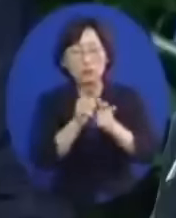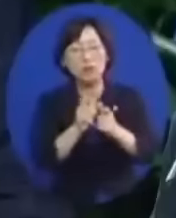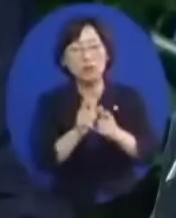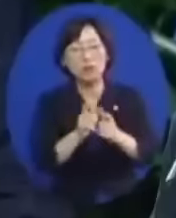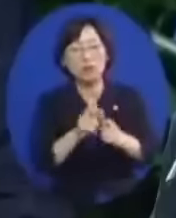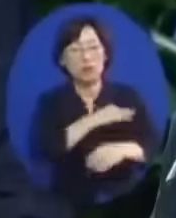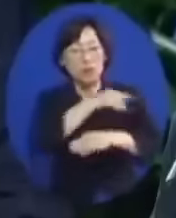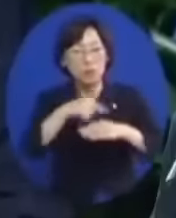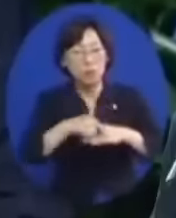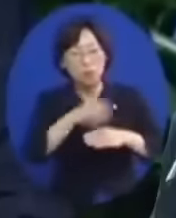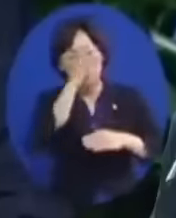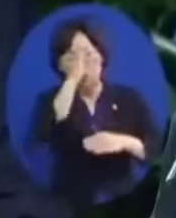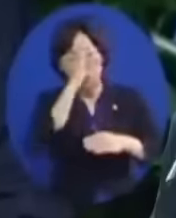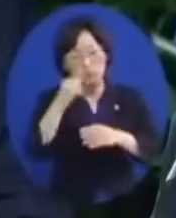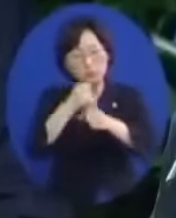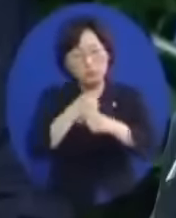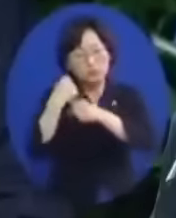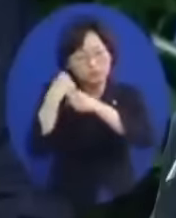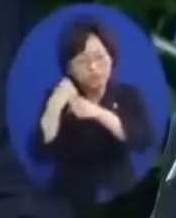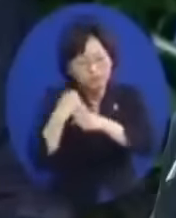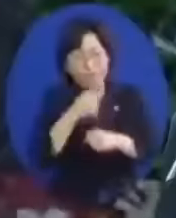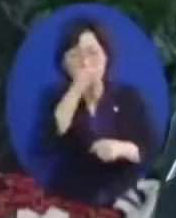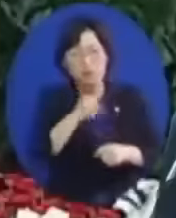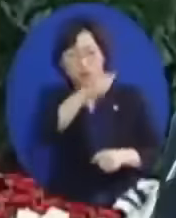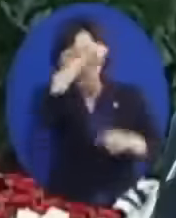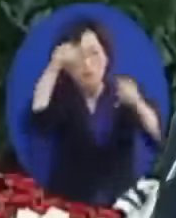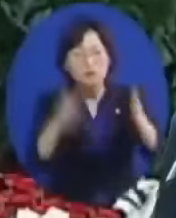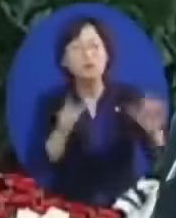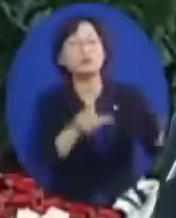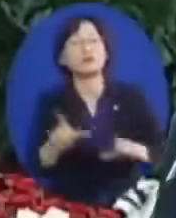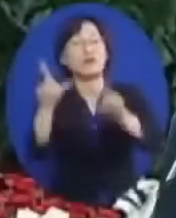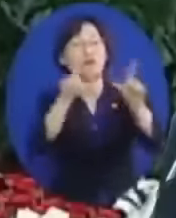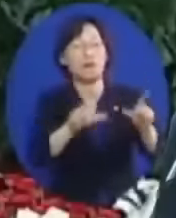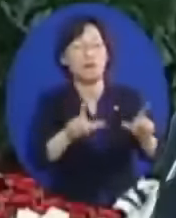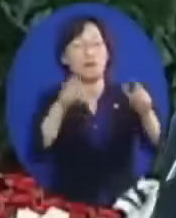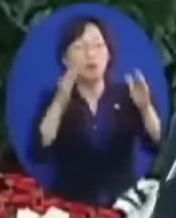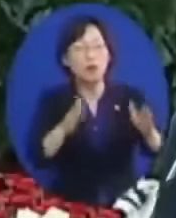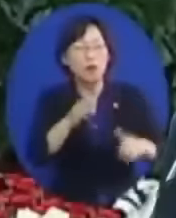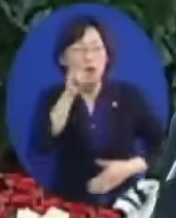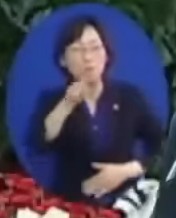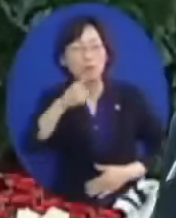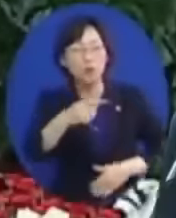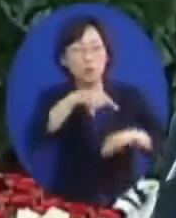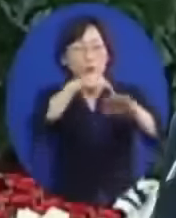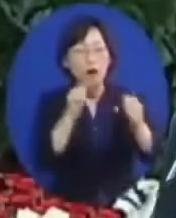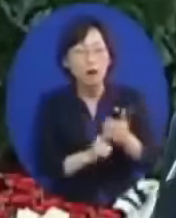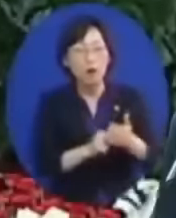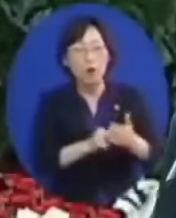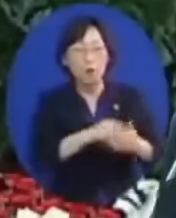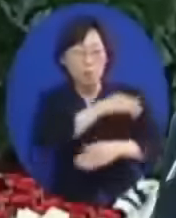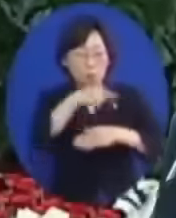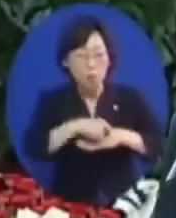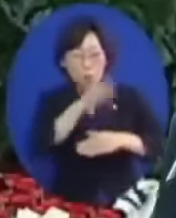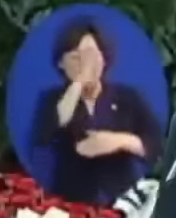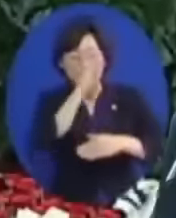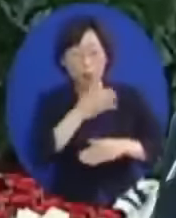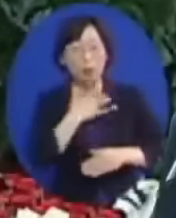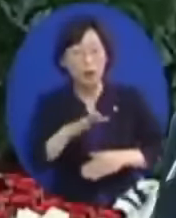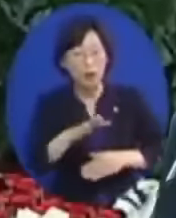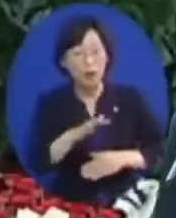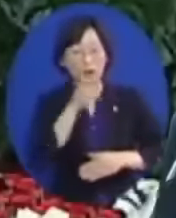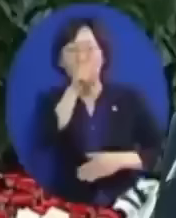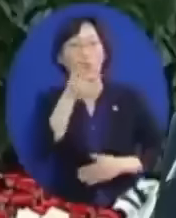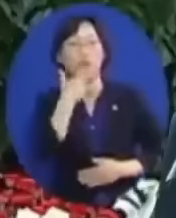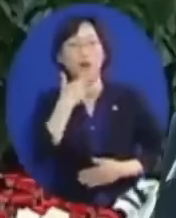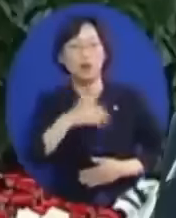우리는 심신의 질병의 짐을 지고 있는 것입니다. 한평생 살면서 한 번도 마음이나 몸에 병들지 않은 사람은 없어요.